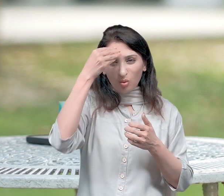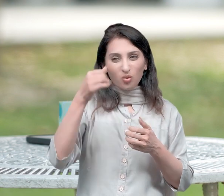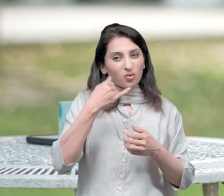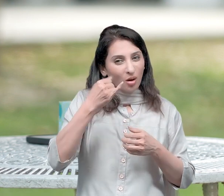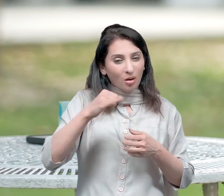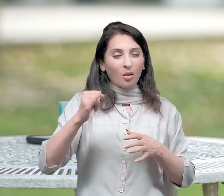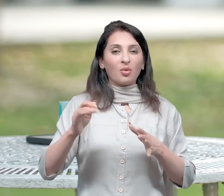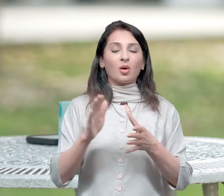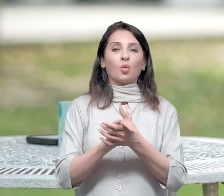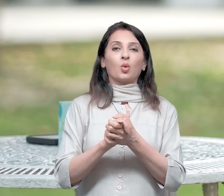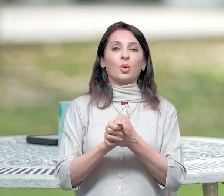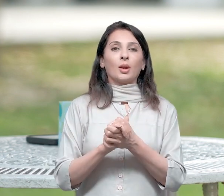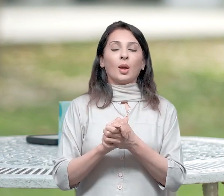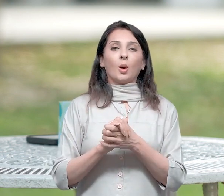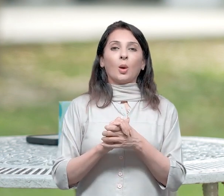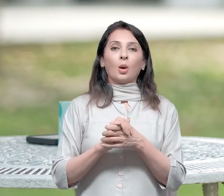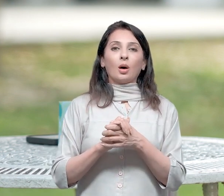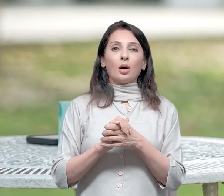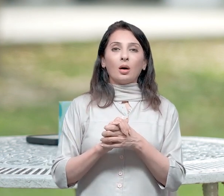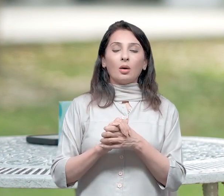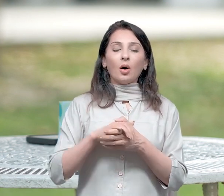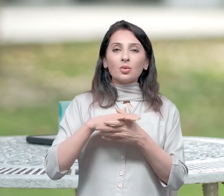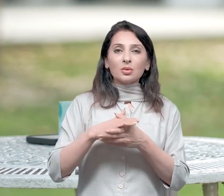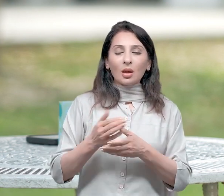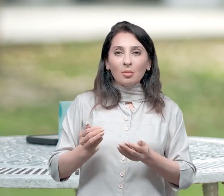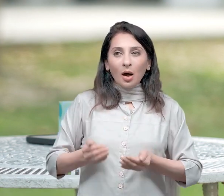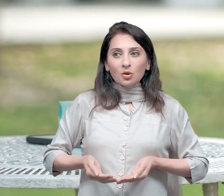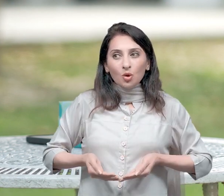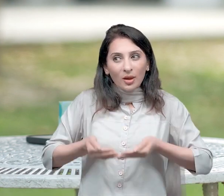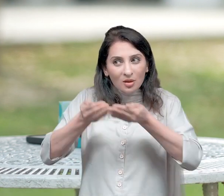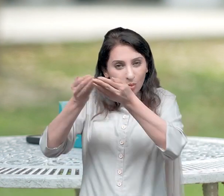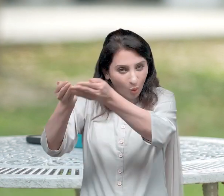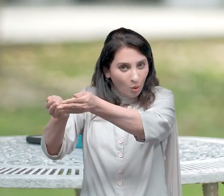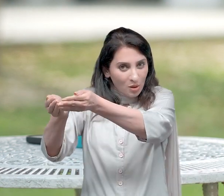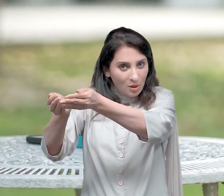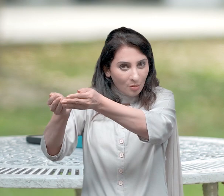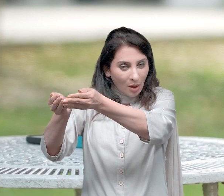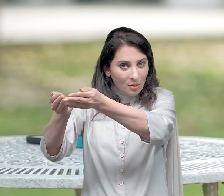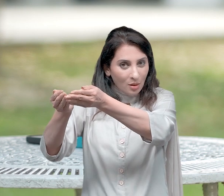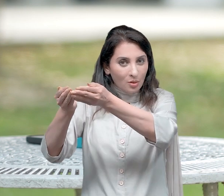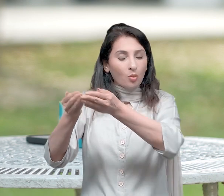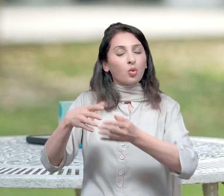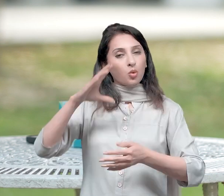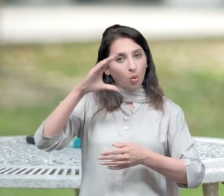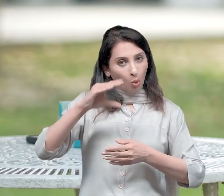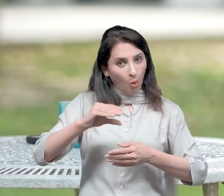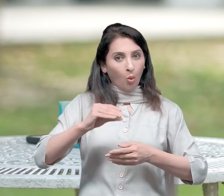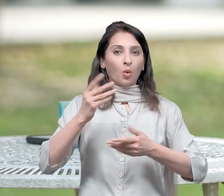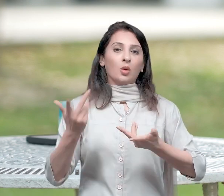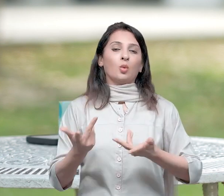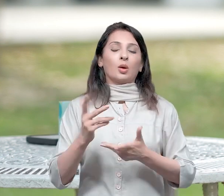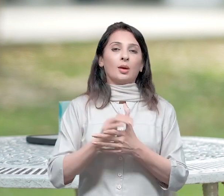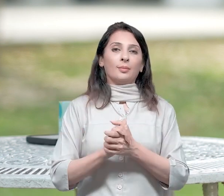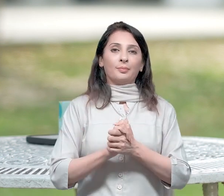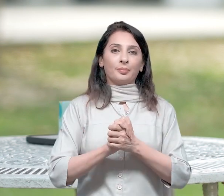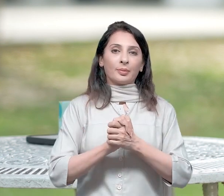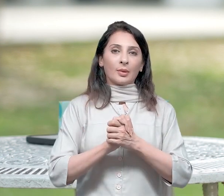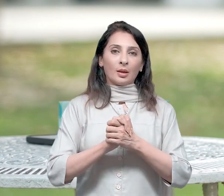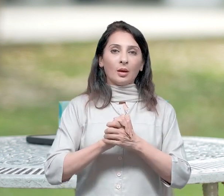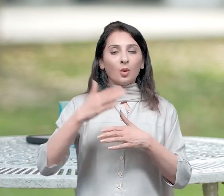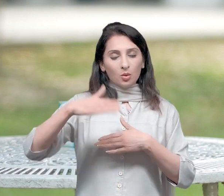کرتا ہے۔ اس کے علاوہ ہماری ایکسپورٹس تھیں جو کہ تھوڑا سا ان میں کمی